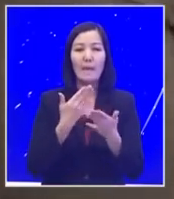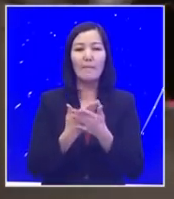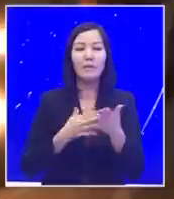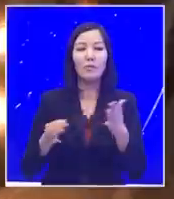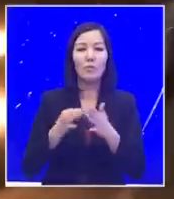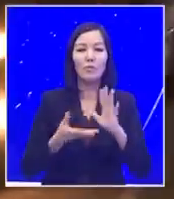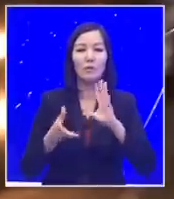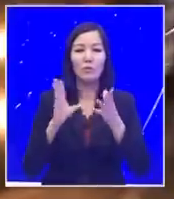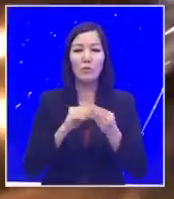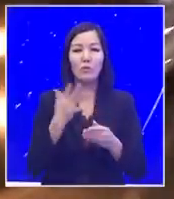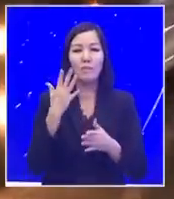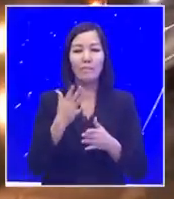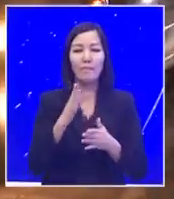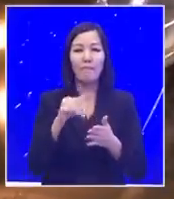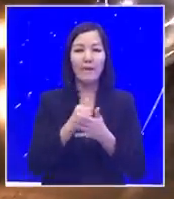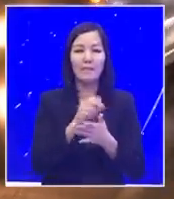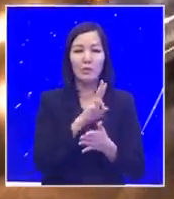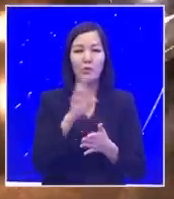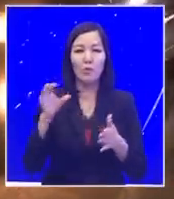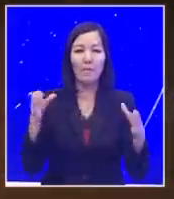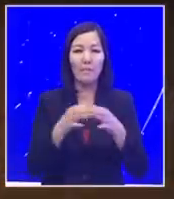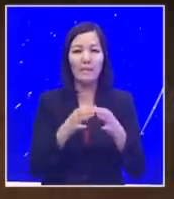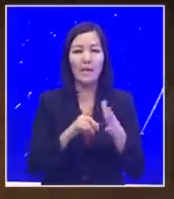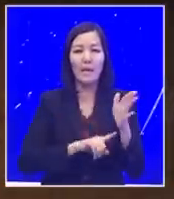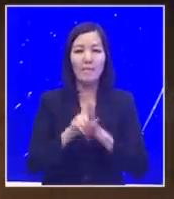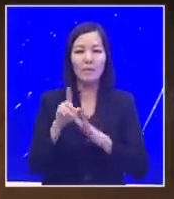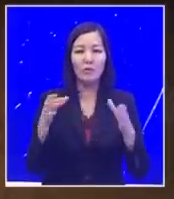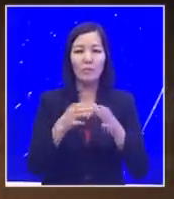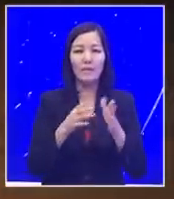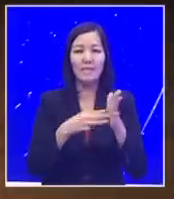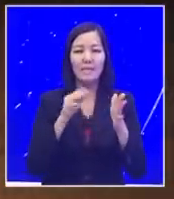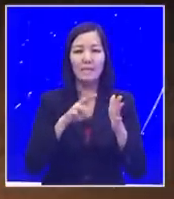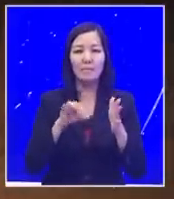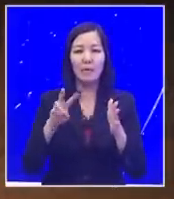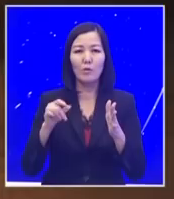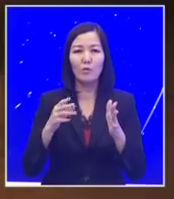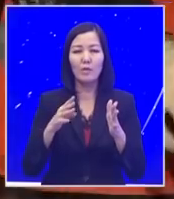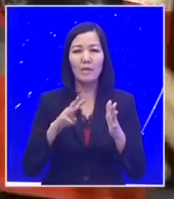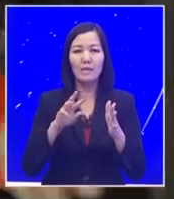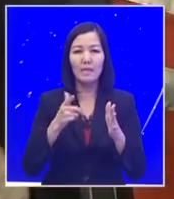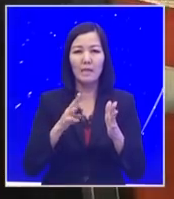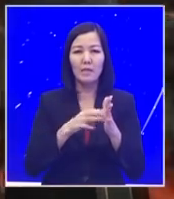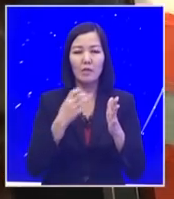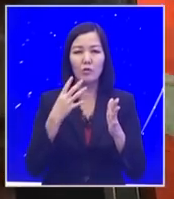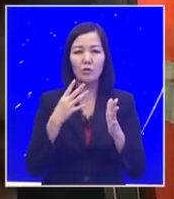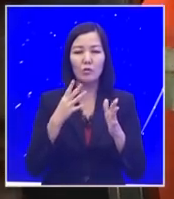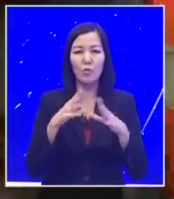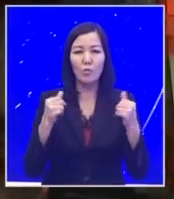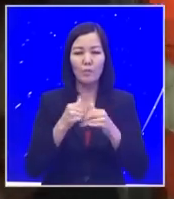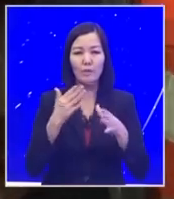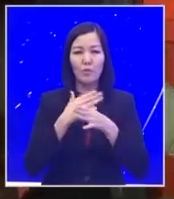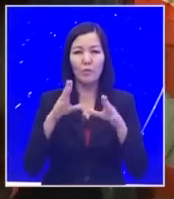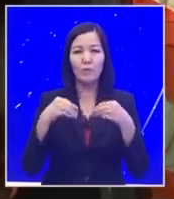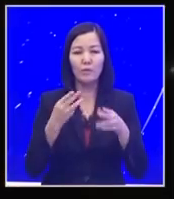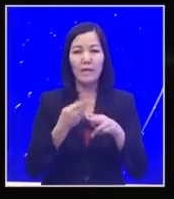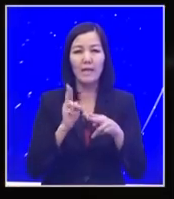Мәселен, облыс аумағы бойынша бас партия мүшелері мен бастауыш партия өкілдері 8 миллион теңгеге 800 отбасына көмек көрсеткен.